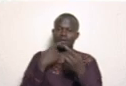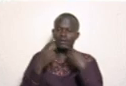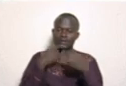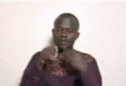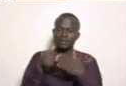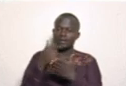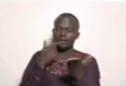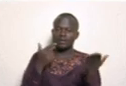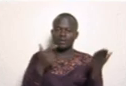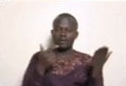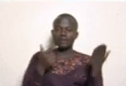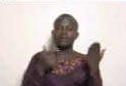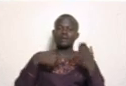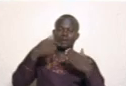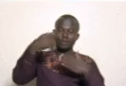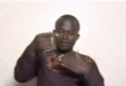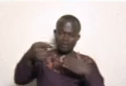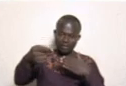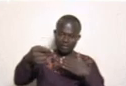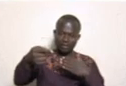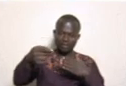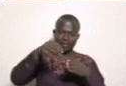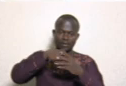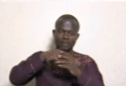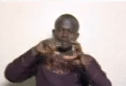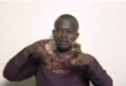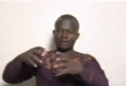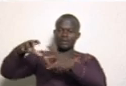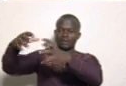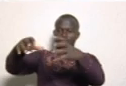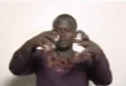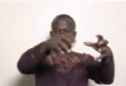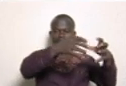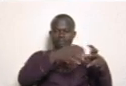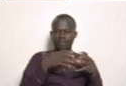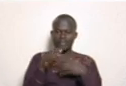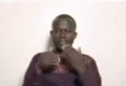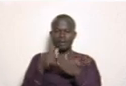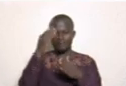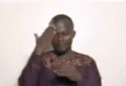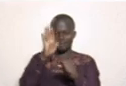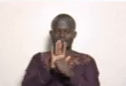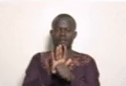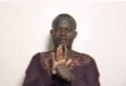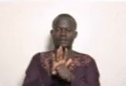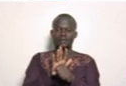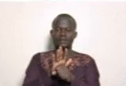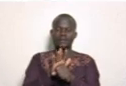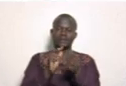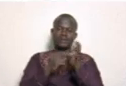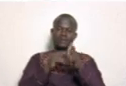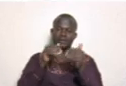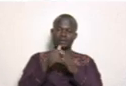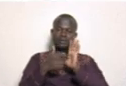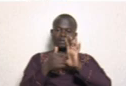kumuvugisha, tugakomeza tujya mu magroupe nyine atandukanye, turi kugenda tumenyanya cyane. Ubwo ni ukuvuga ngo